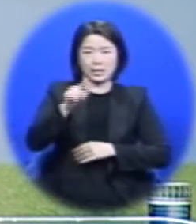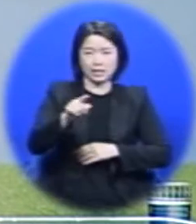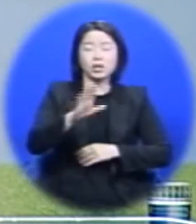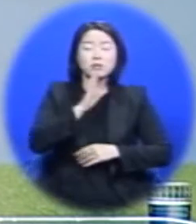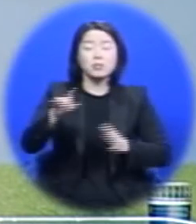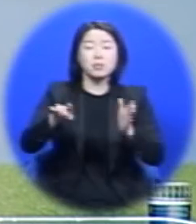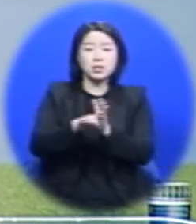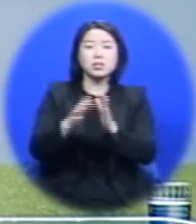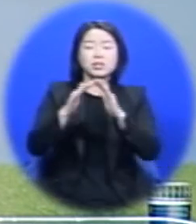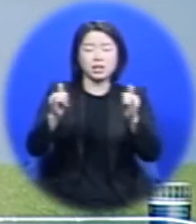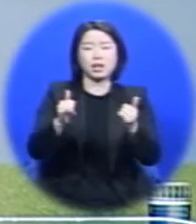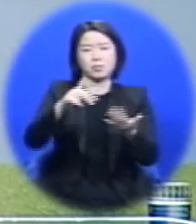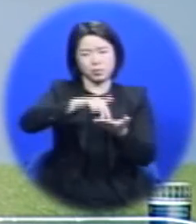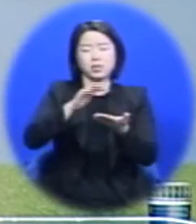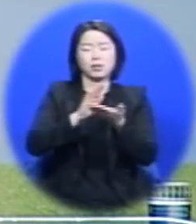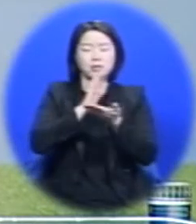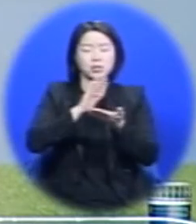믿는 사람이죠.